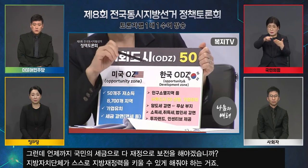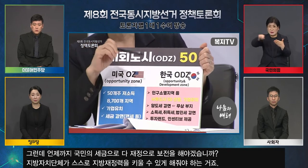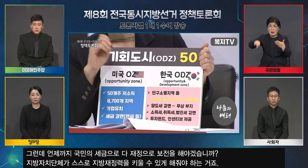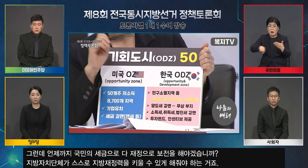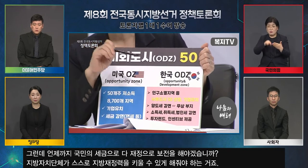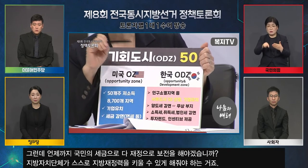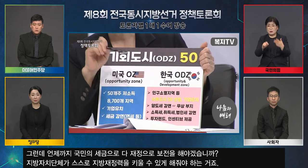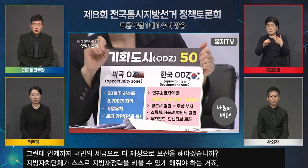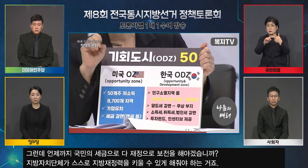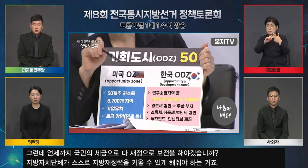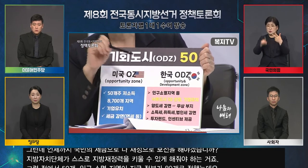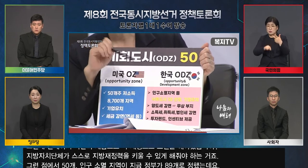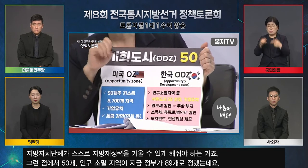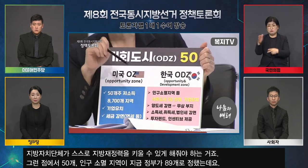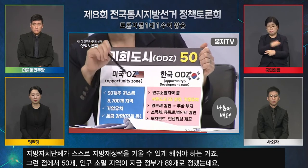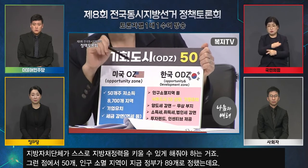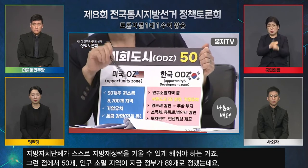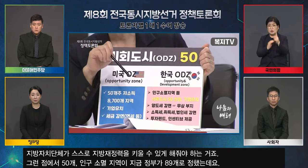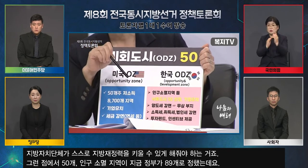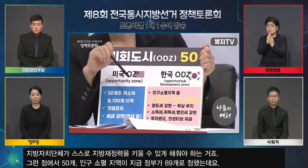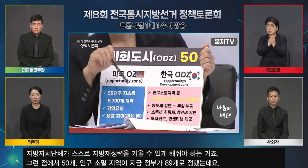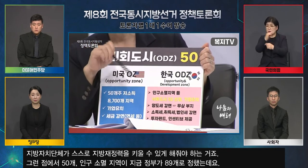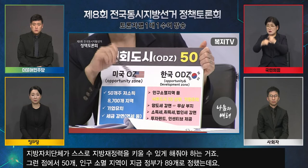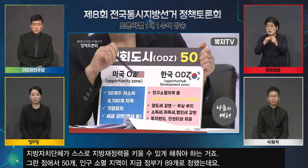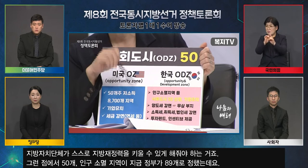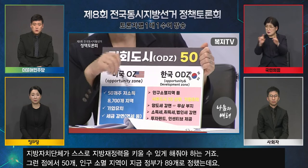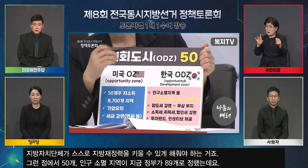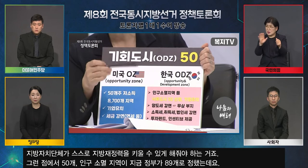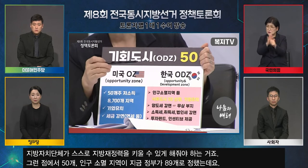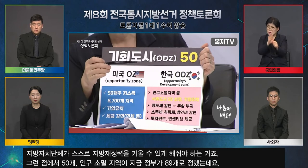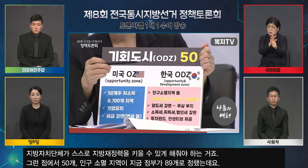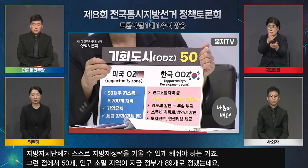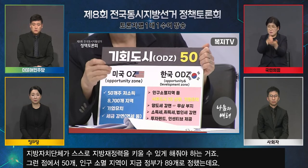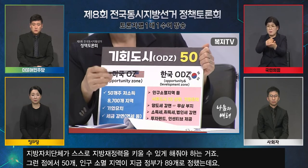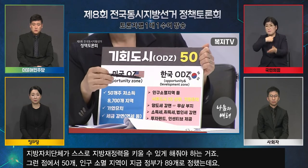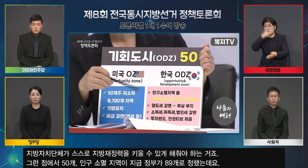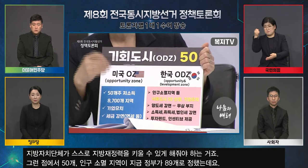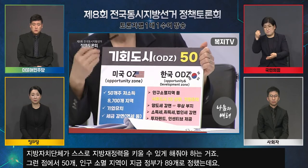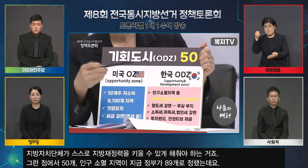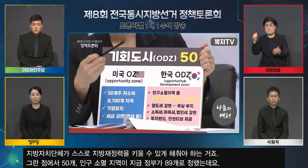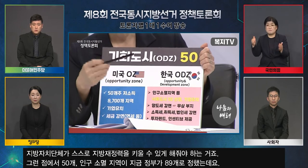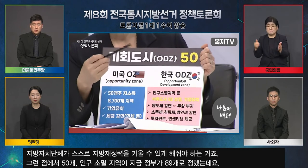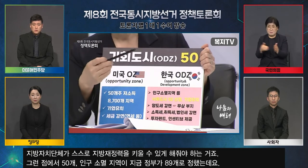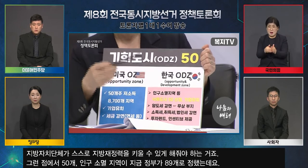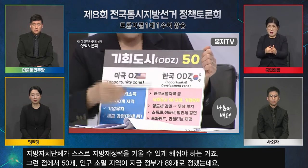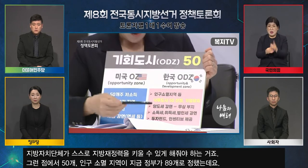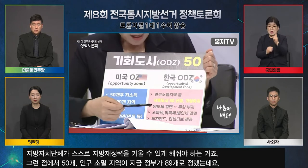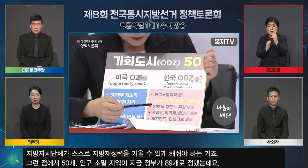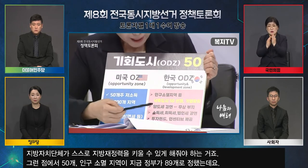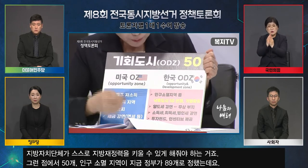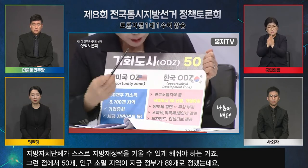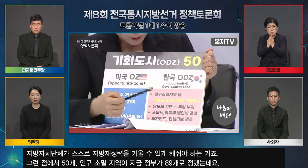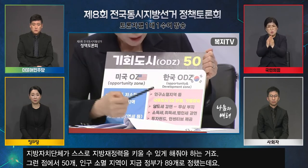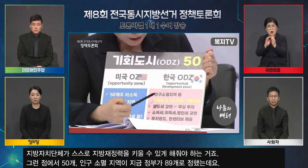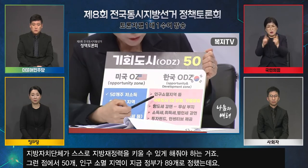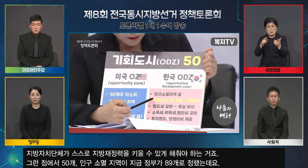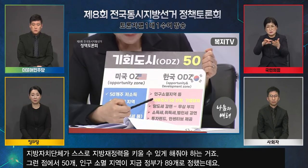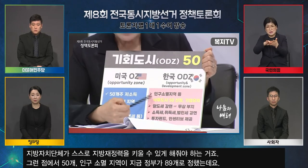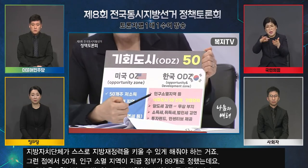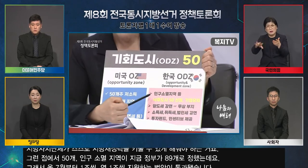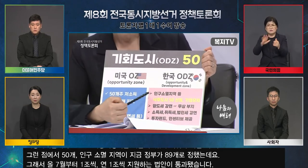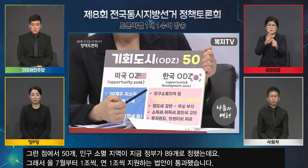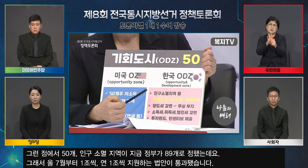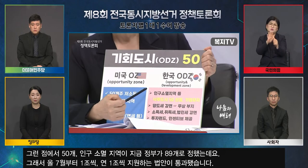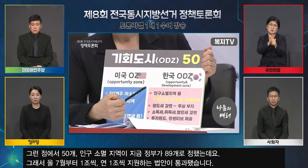7월부터 연 1조씩 지원하는 법안이 통과됐습니다. 1조가 아니고요. 세금 지원을